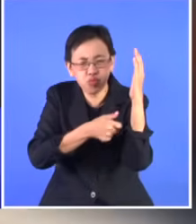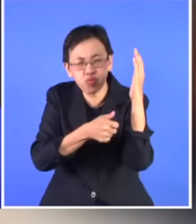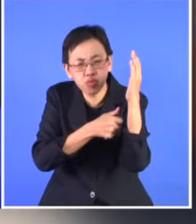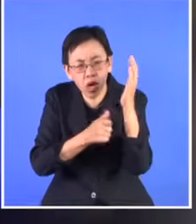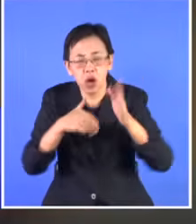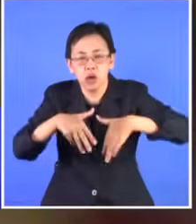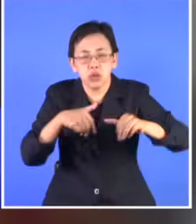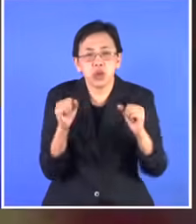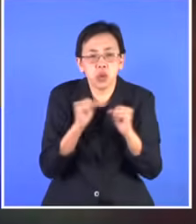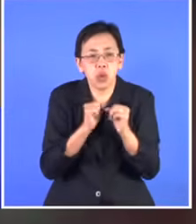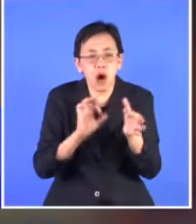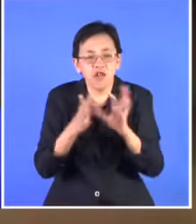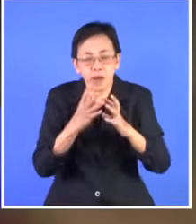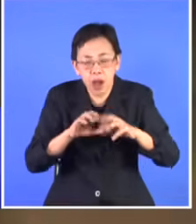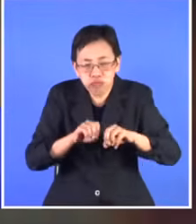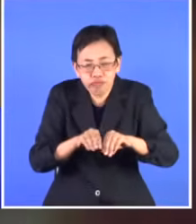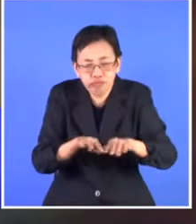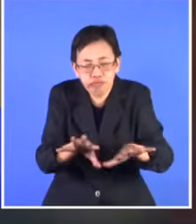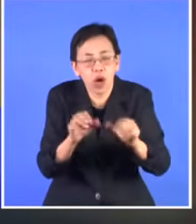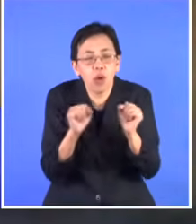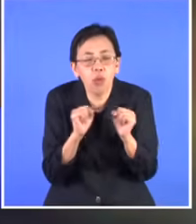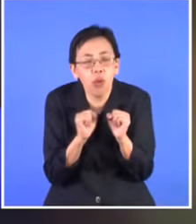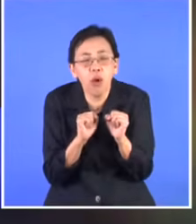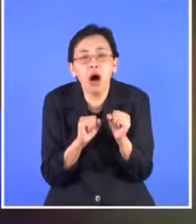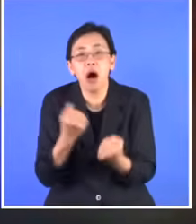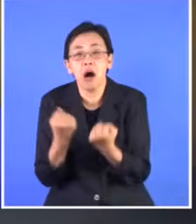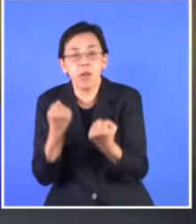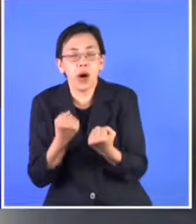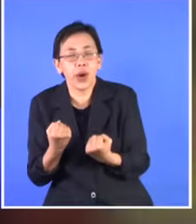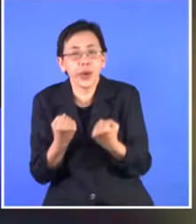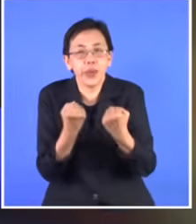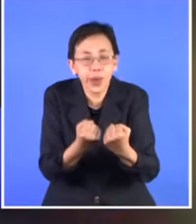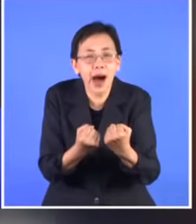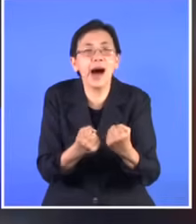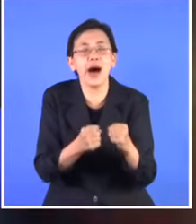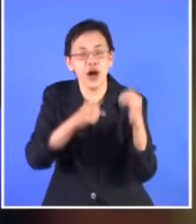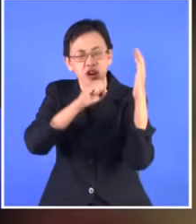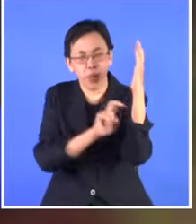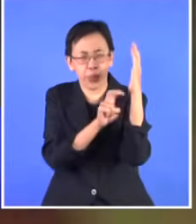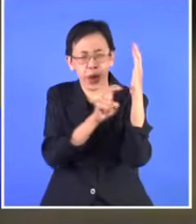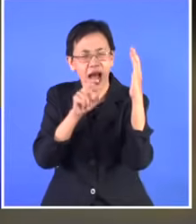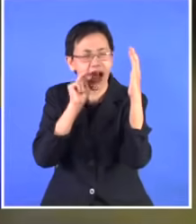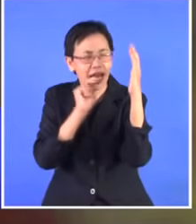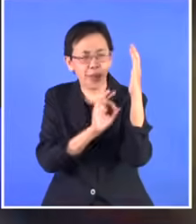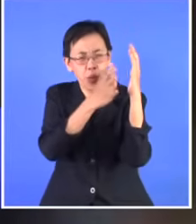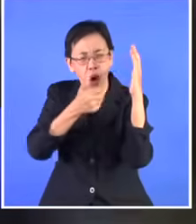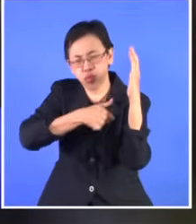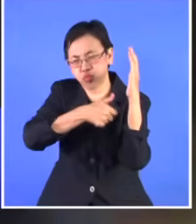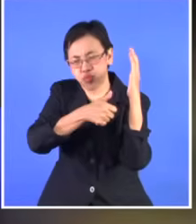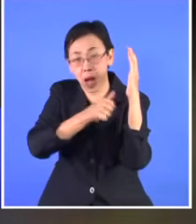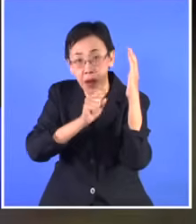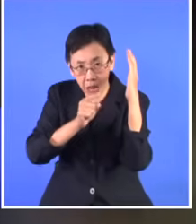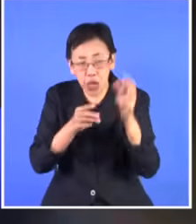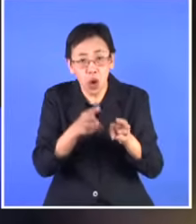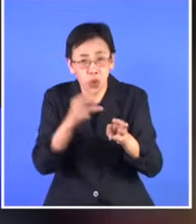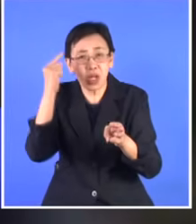เกรงว่ามันจะลุกรามว่าอย่างงั้นเถอะนี่นะครับพอรถดับเพลิงมาอ้าชาวบ้านก็สบายใจนะครับเก็ระดมฉีดน้ำไปแต่ก่อนฉีดน้ำเต้องมีวิธีการ